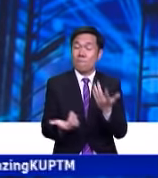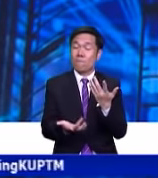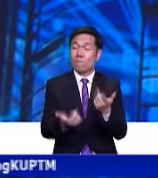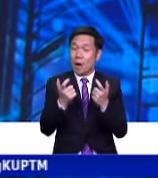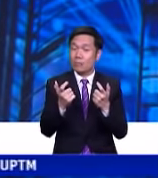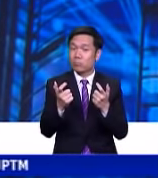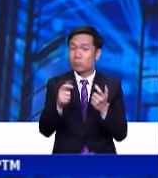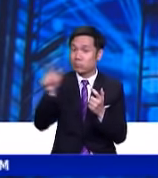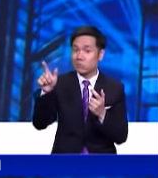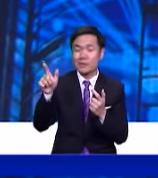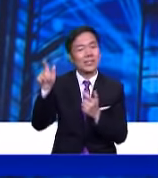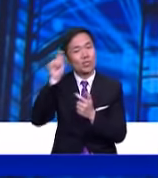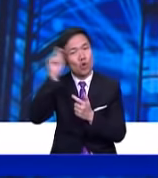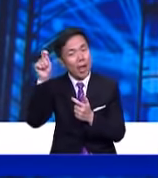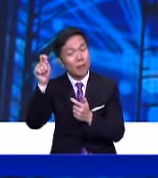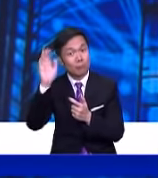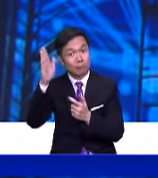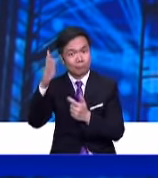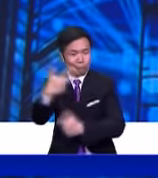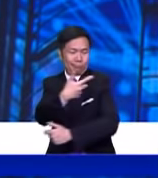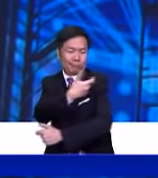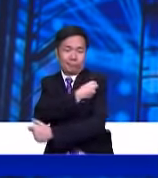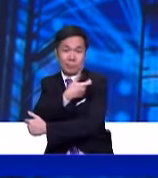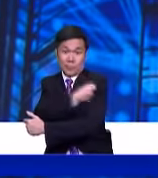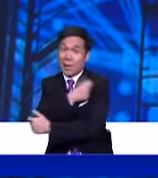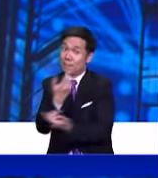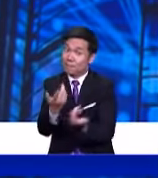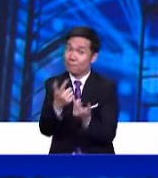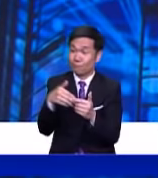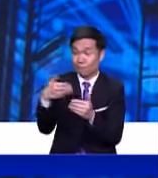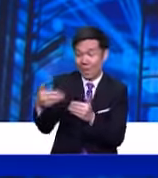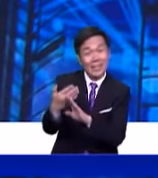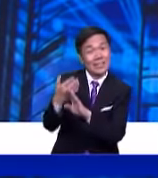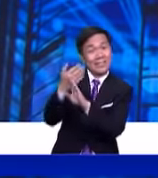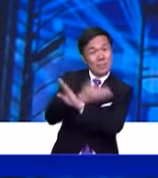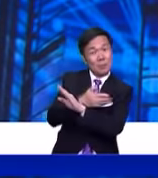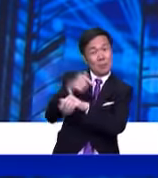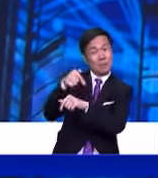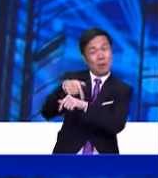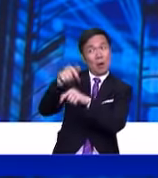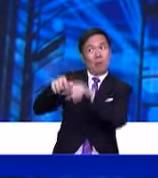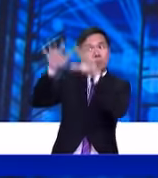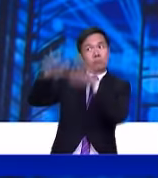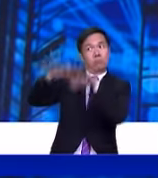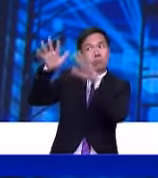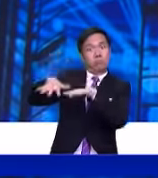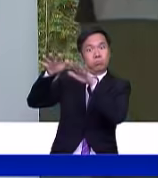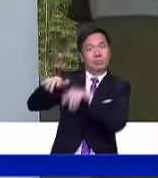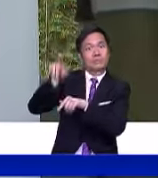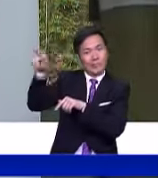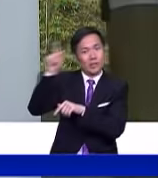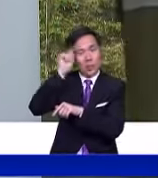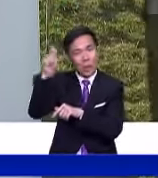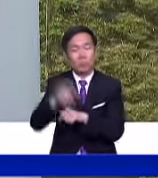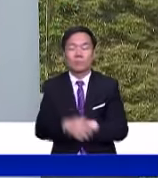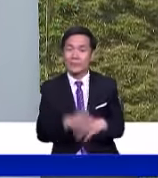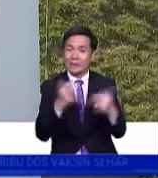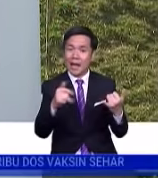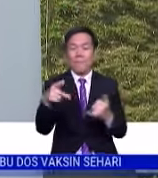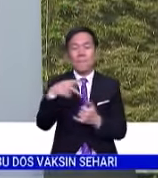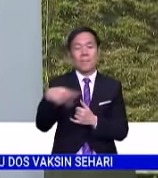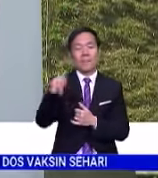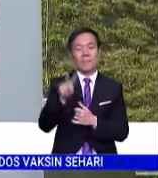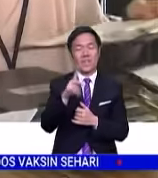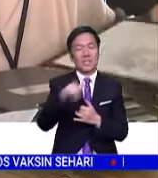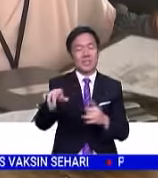program vaksinasi di negeri itu yang akan dilaksanakan sebelum musim tengkujuh. Beliau yang mengadakan tinjauan di PPV